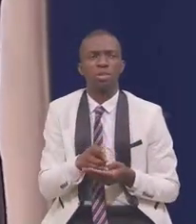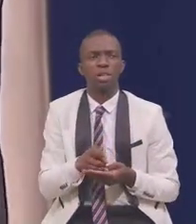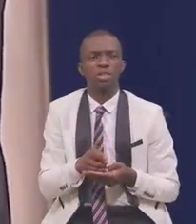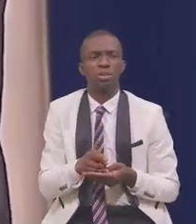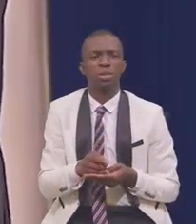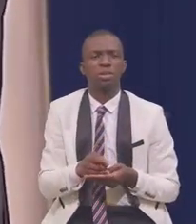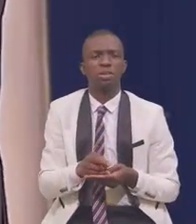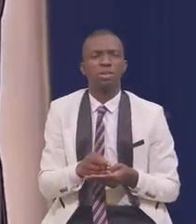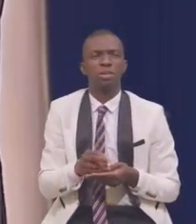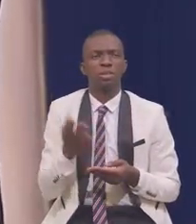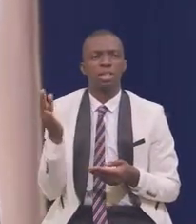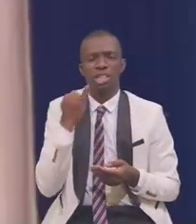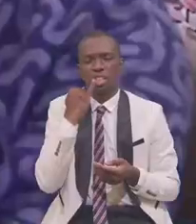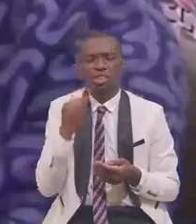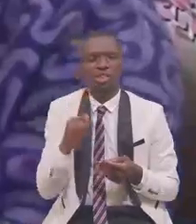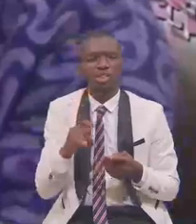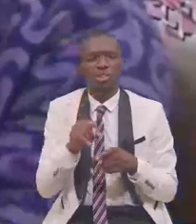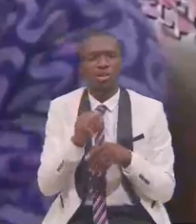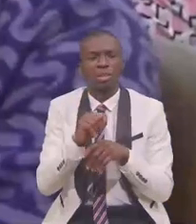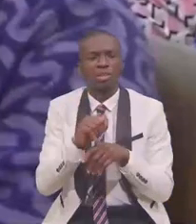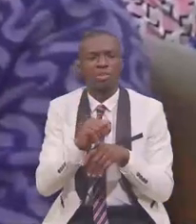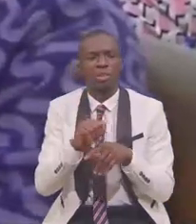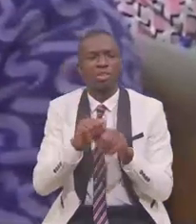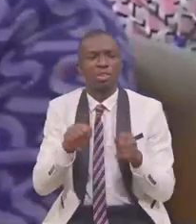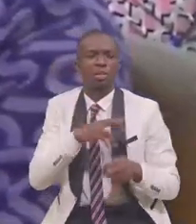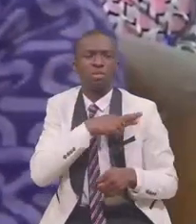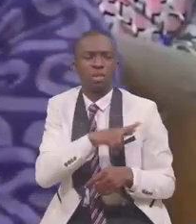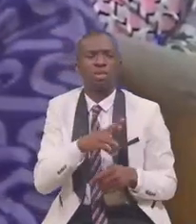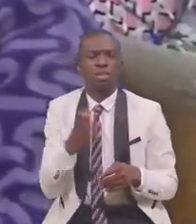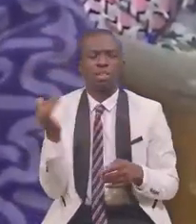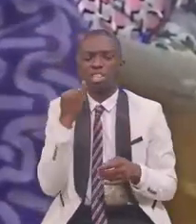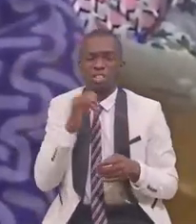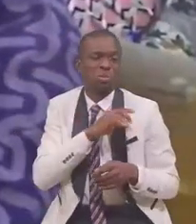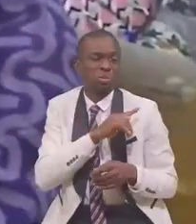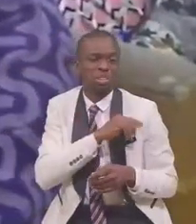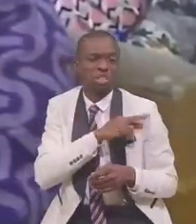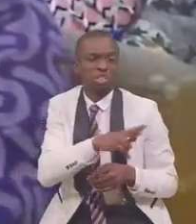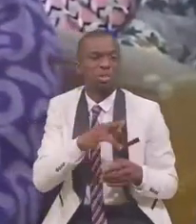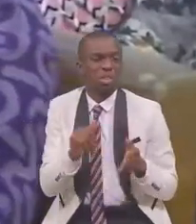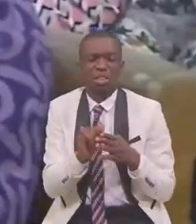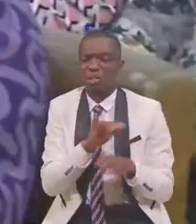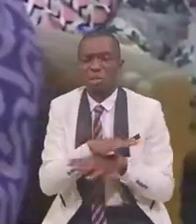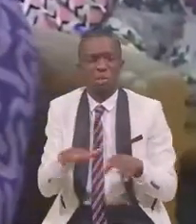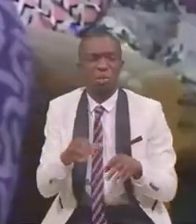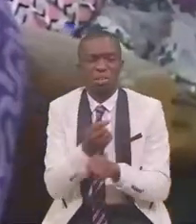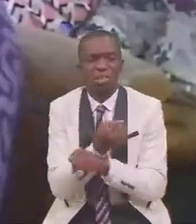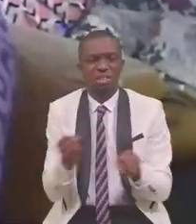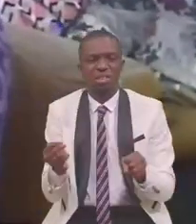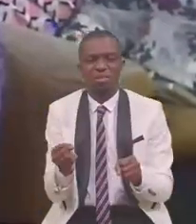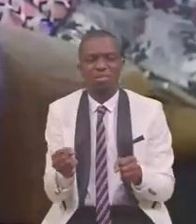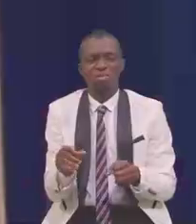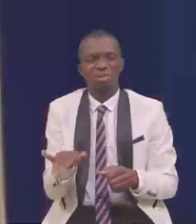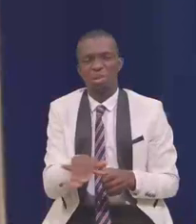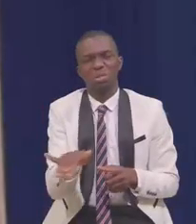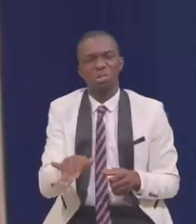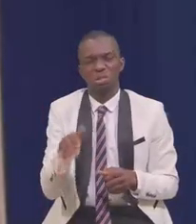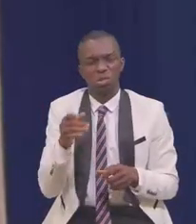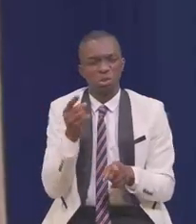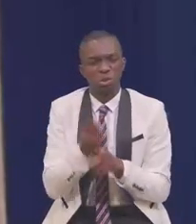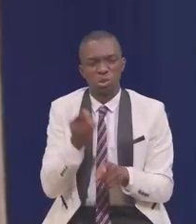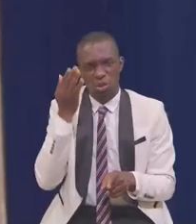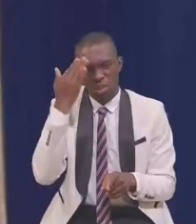religion, il y a une religion traditionnelle. Il y a une religion qui ne sauve pas. Il y a une religion qui est nominale,